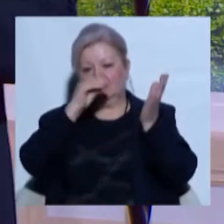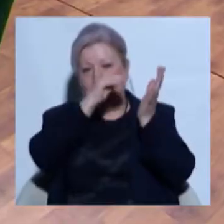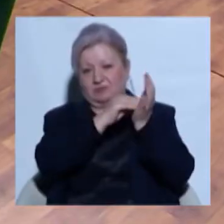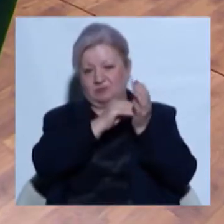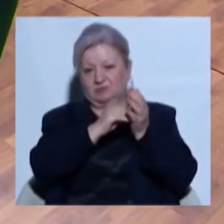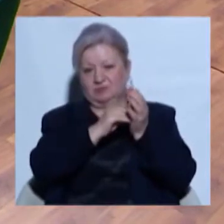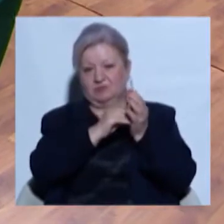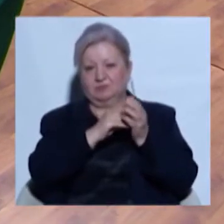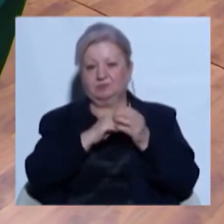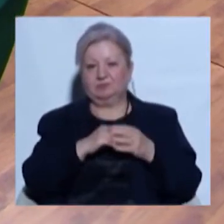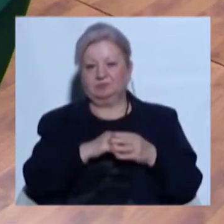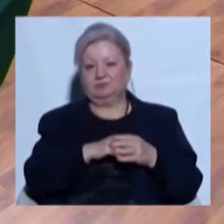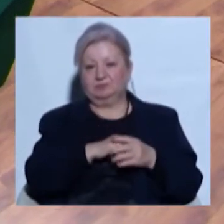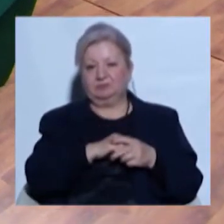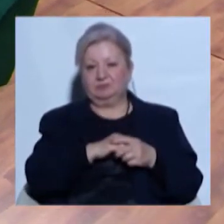შემაჯამებელ გაკვეთილს.